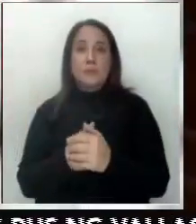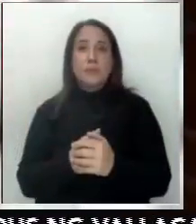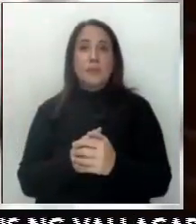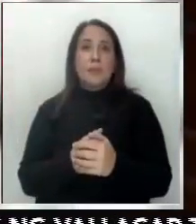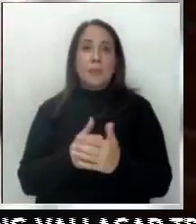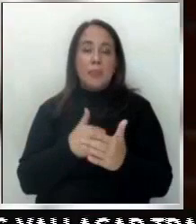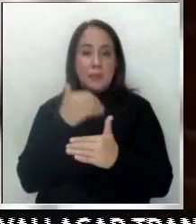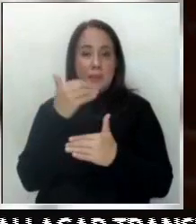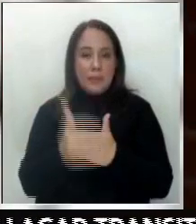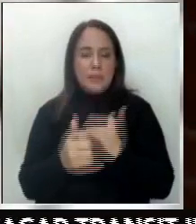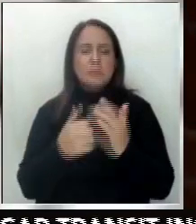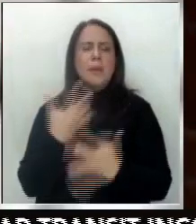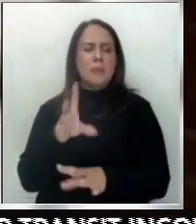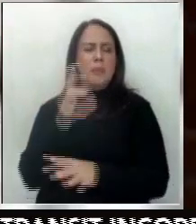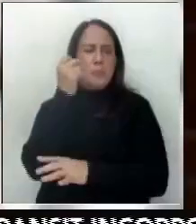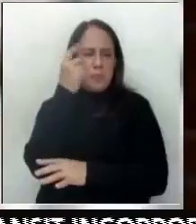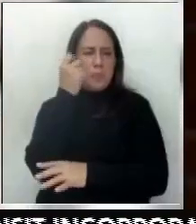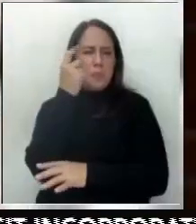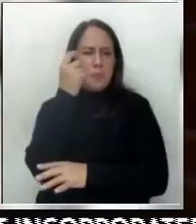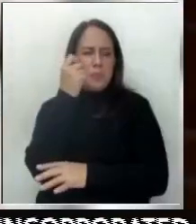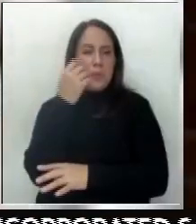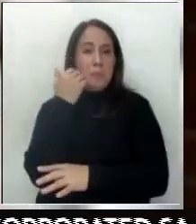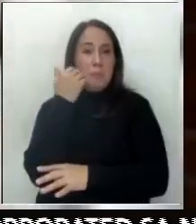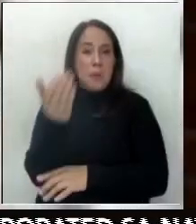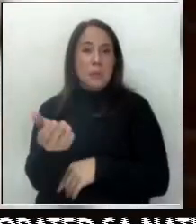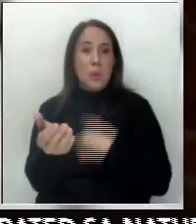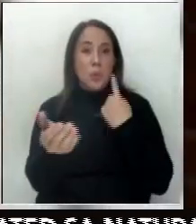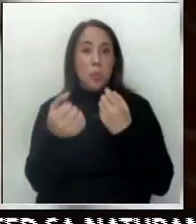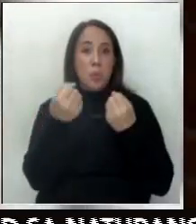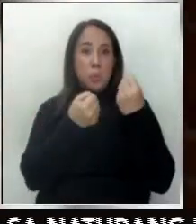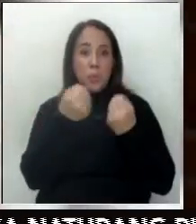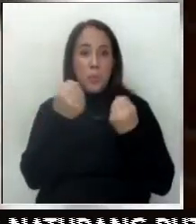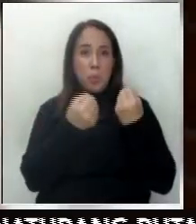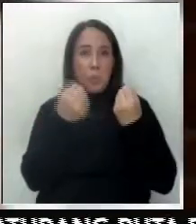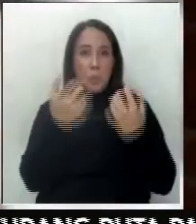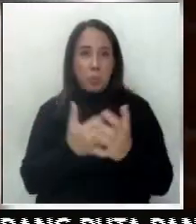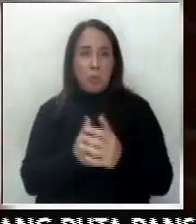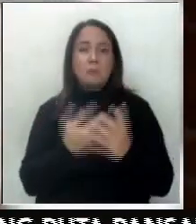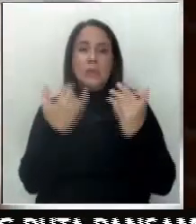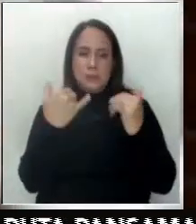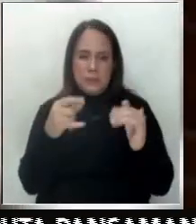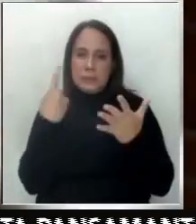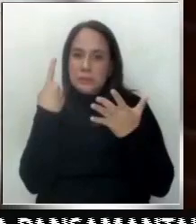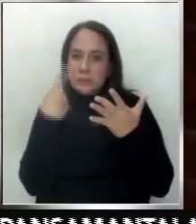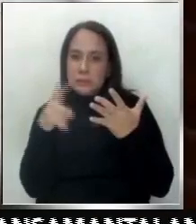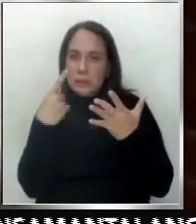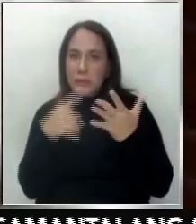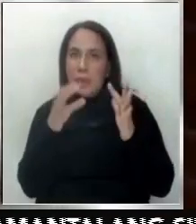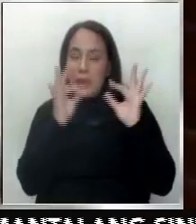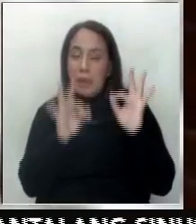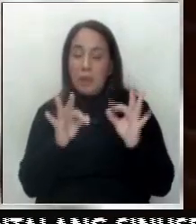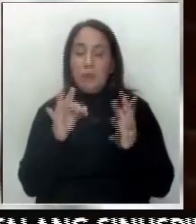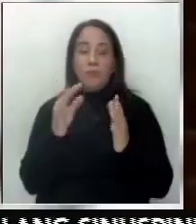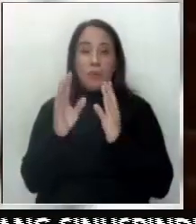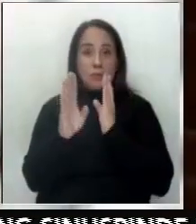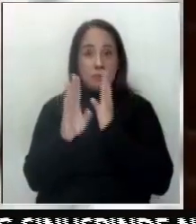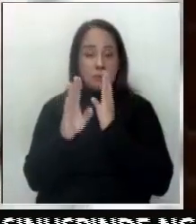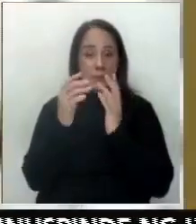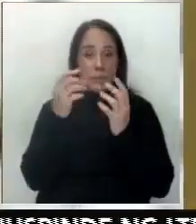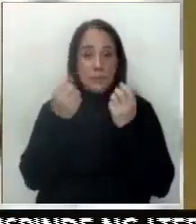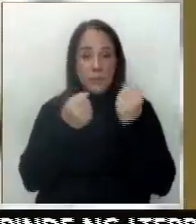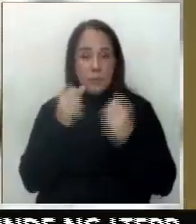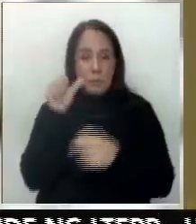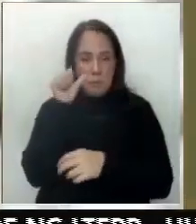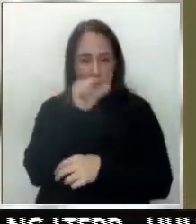I understand isa sa mga nasawi, yung driver, but we will be conducting a test kung yung driver ba, ilasing ba at the